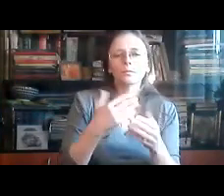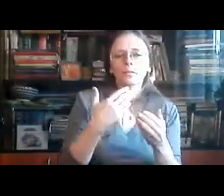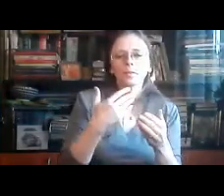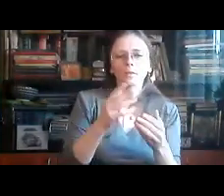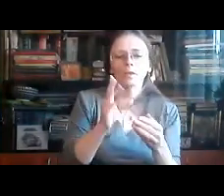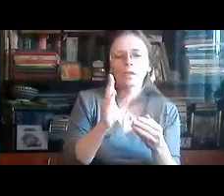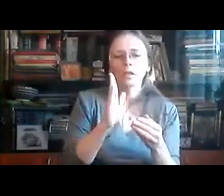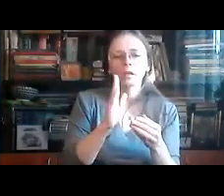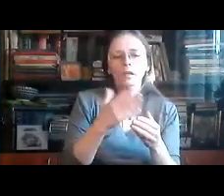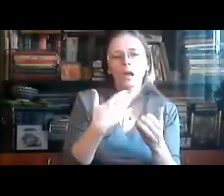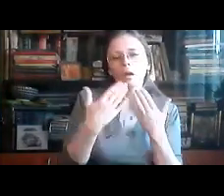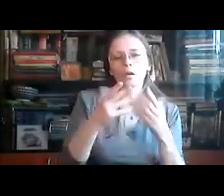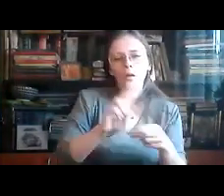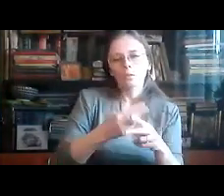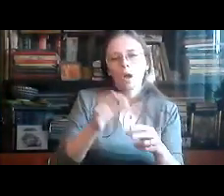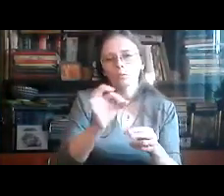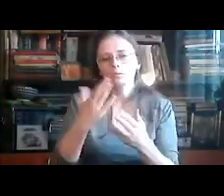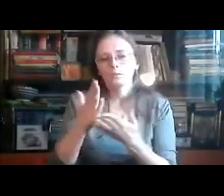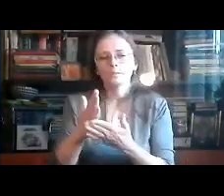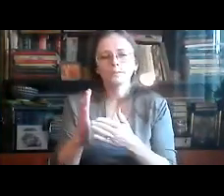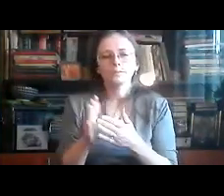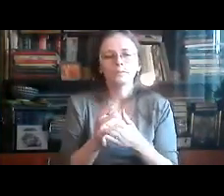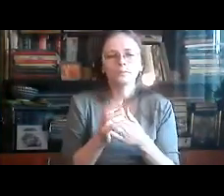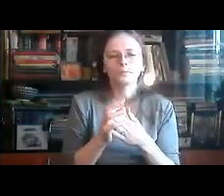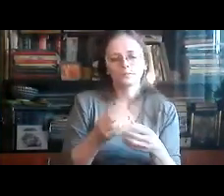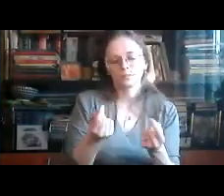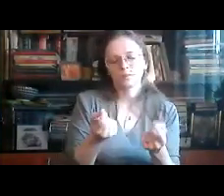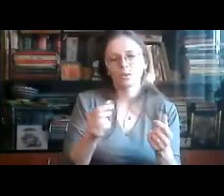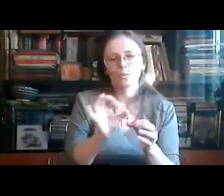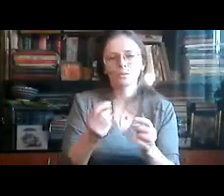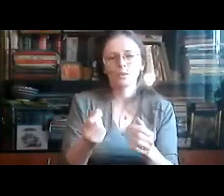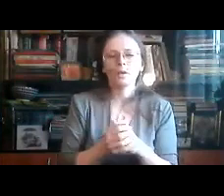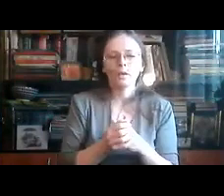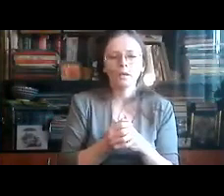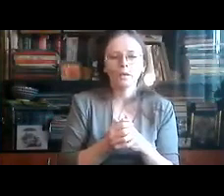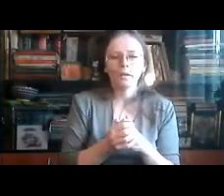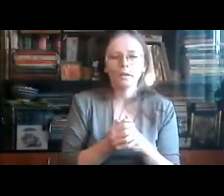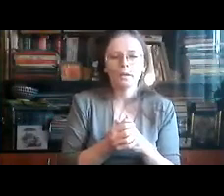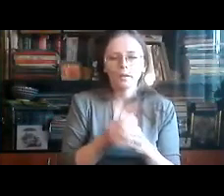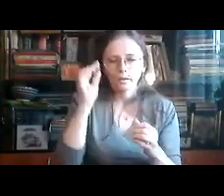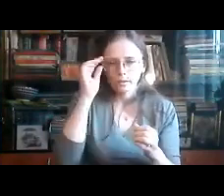Кратко тезисно. В Германии такой мультимедиальный проект в опере. Это опера была.